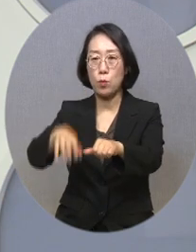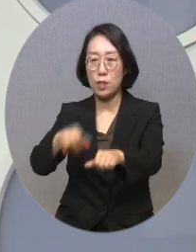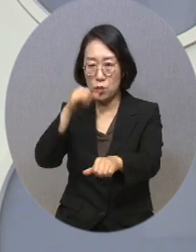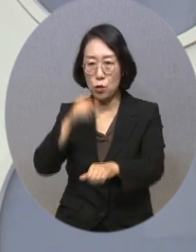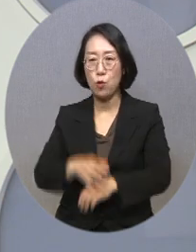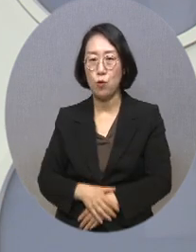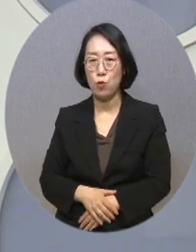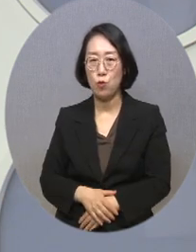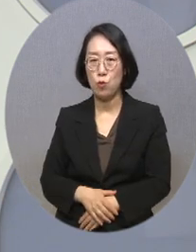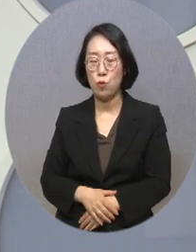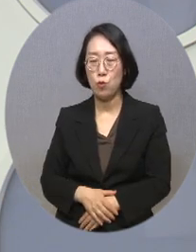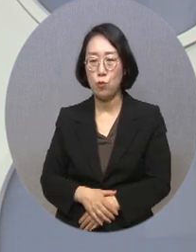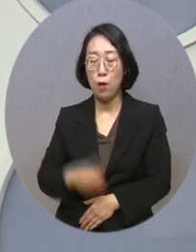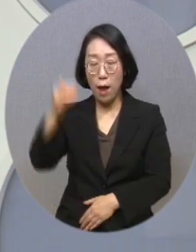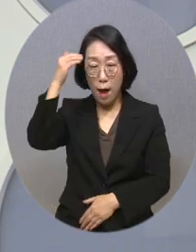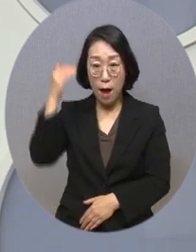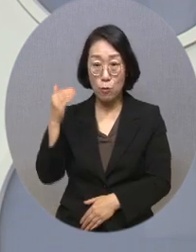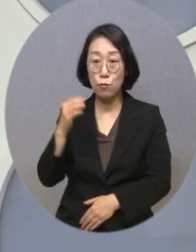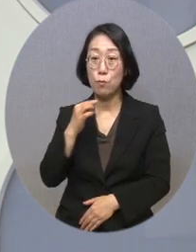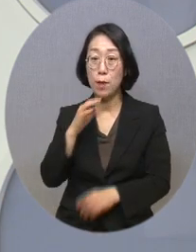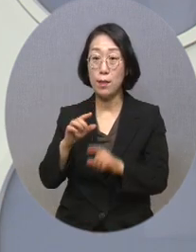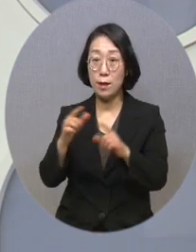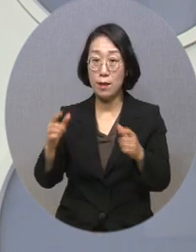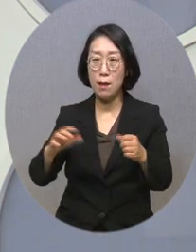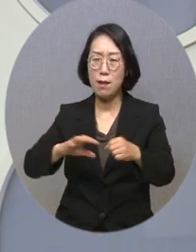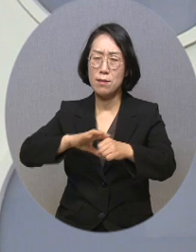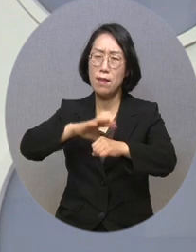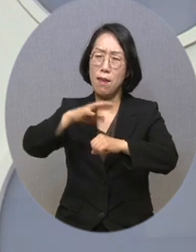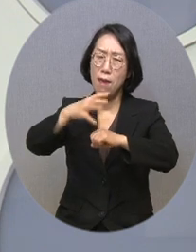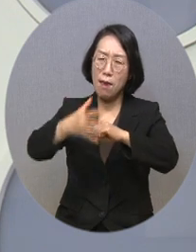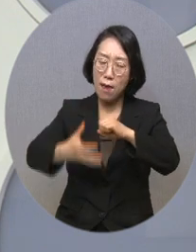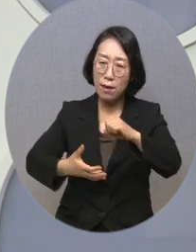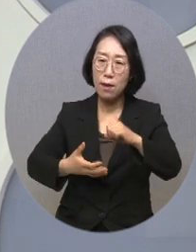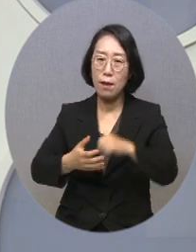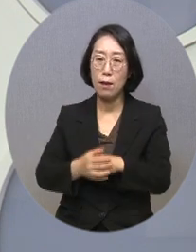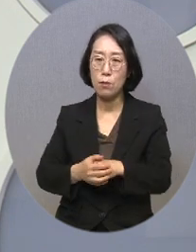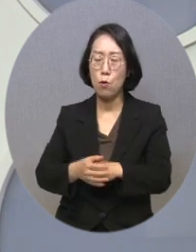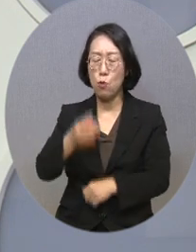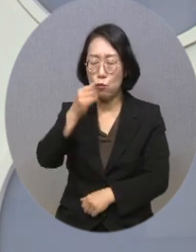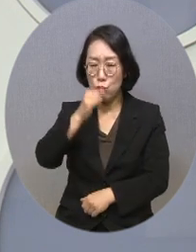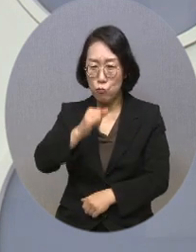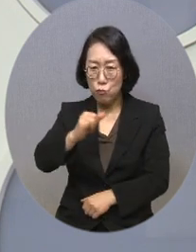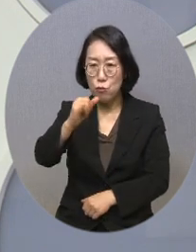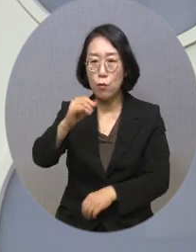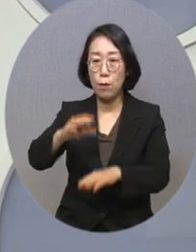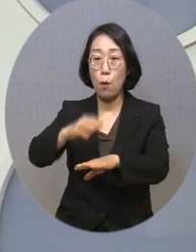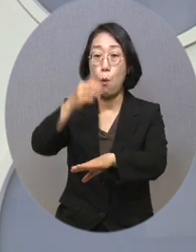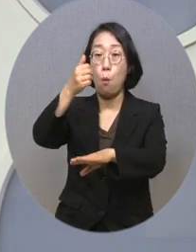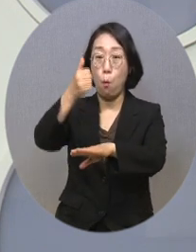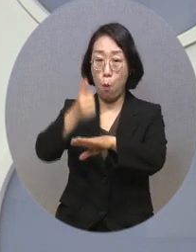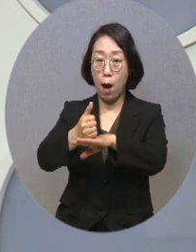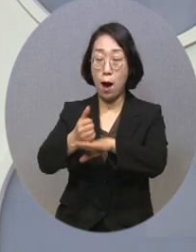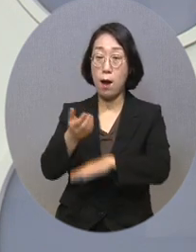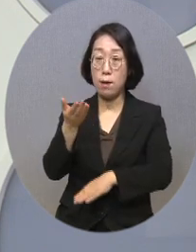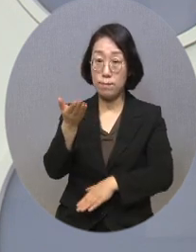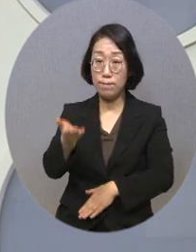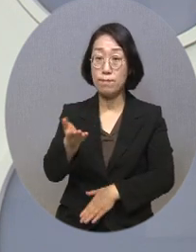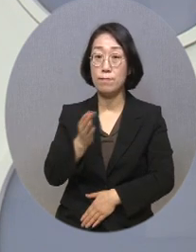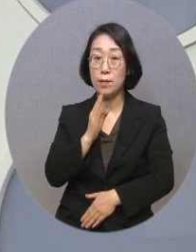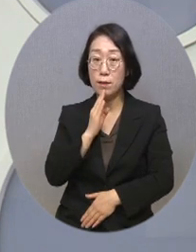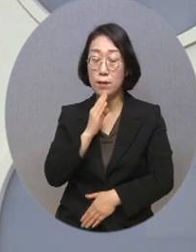세종대왕은 대한민국뿐만이 아니라 전 세계 최고의 성군이라고 하는 이런 추앙을 받는 분이신데